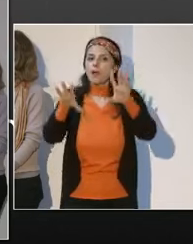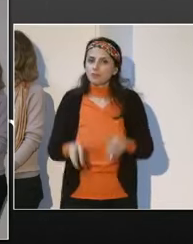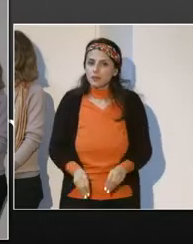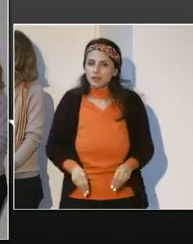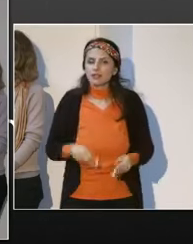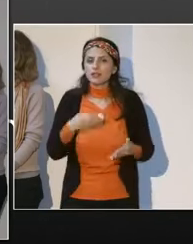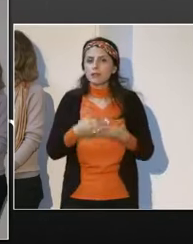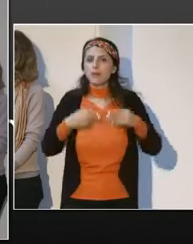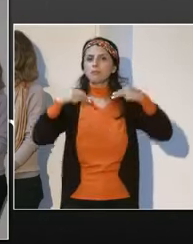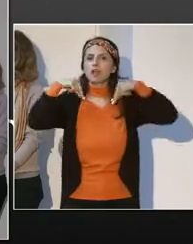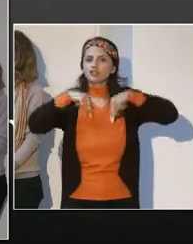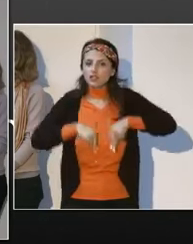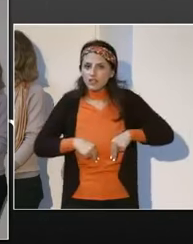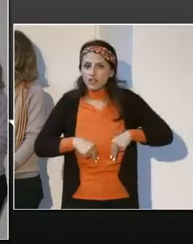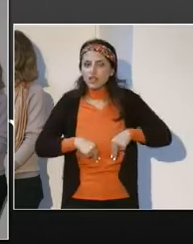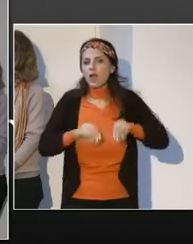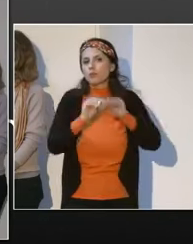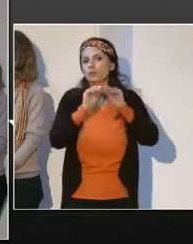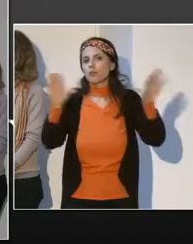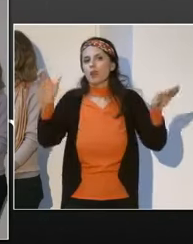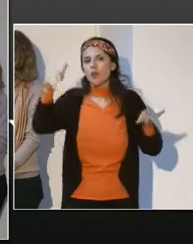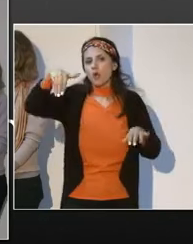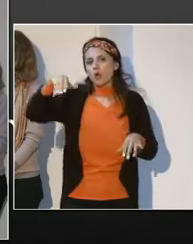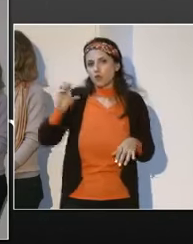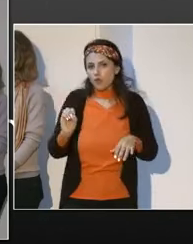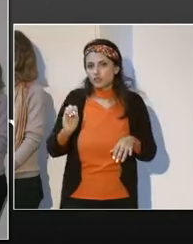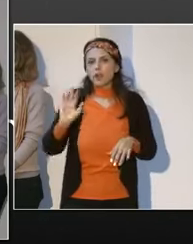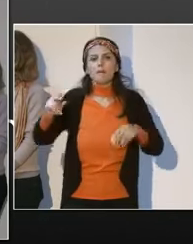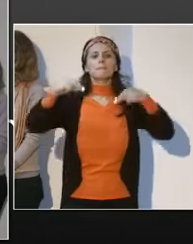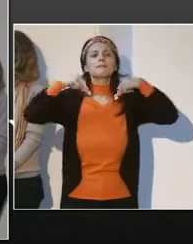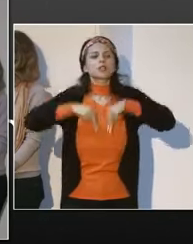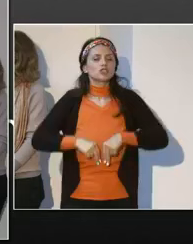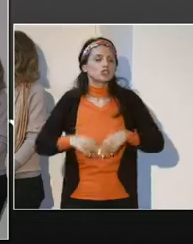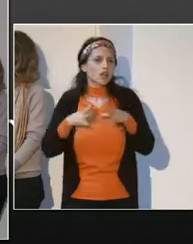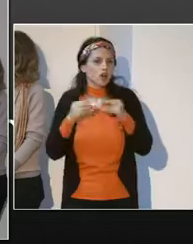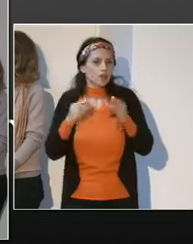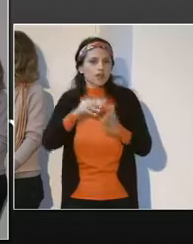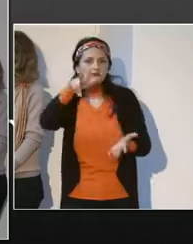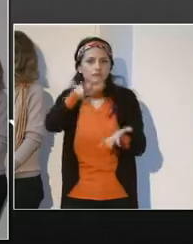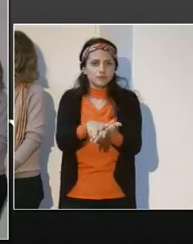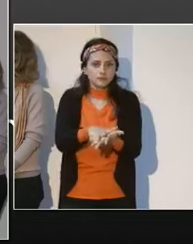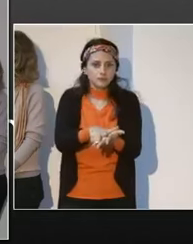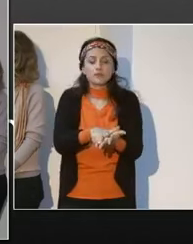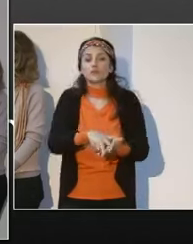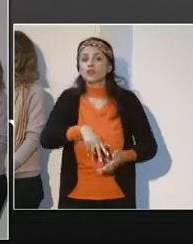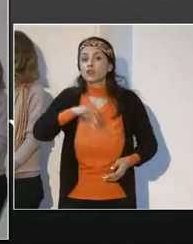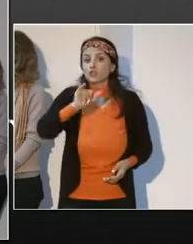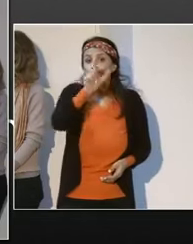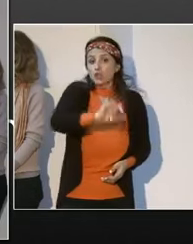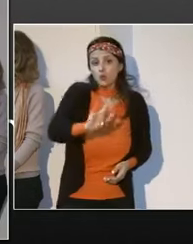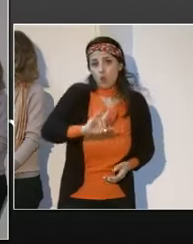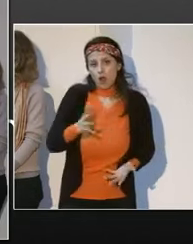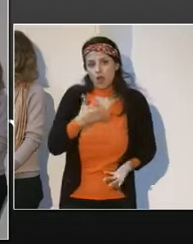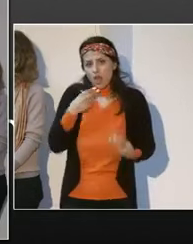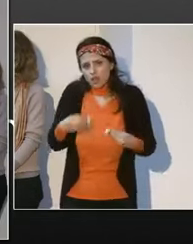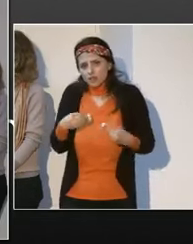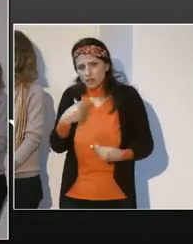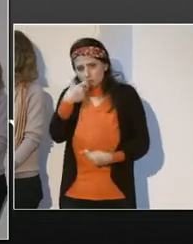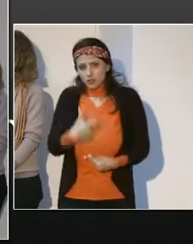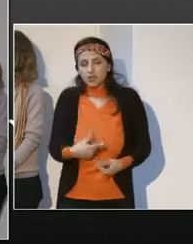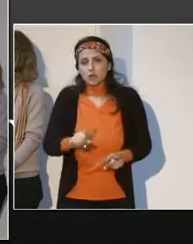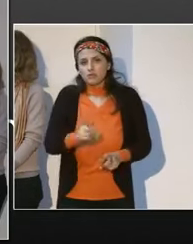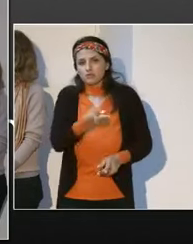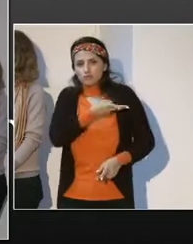publicata in Monitorul Oficial prin care indeplinirea de efectuata sau neindeplinirea atributiilor corespunzatoare